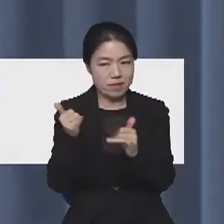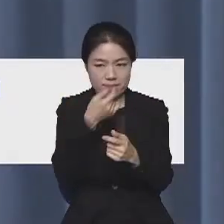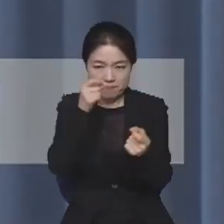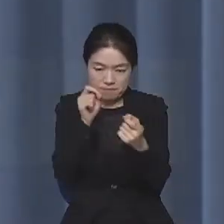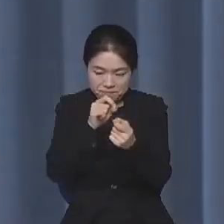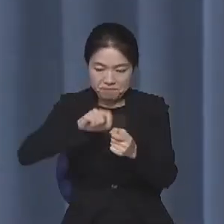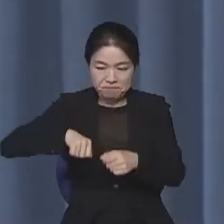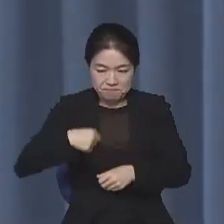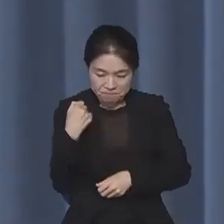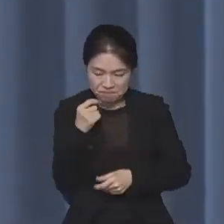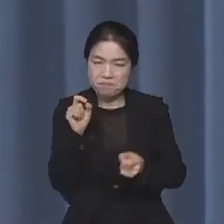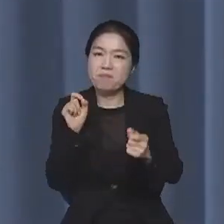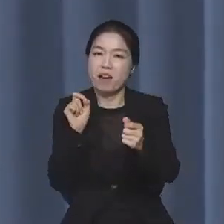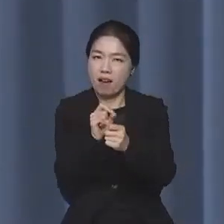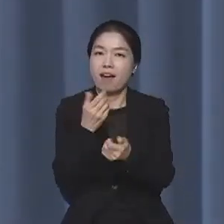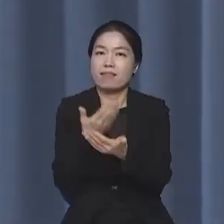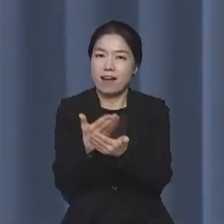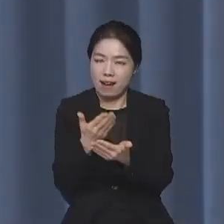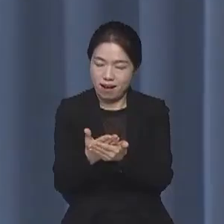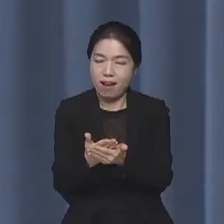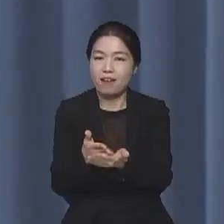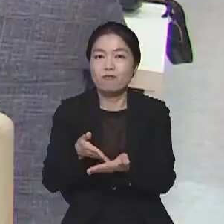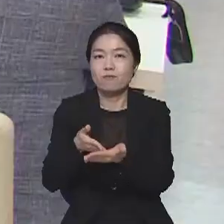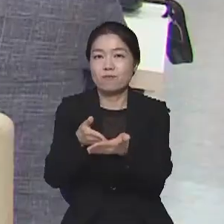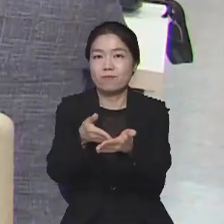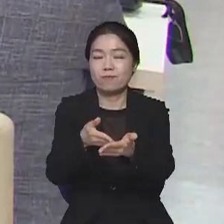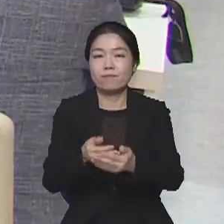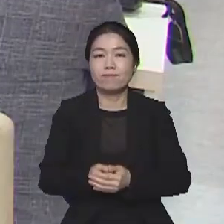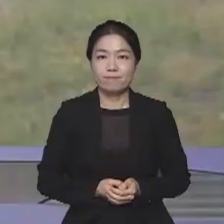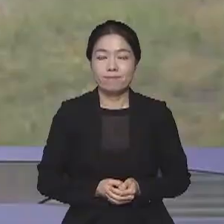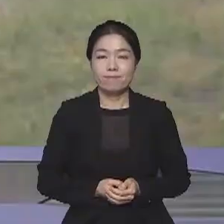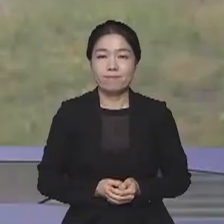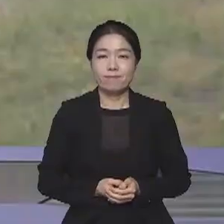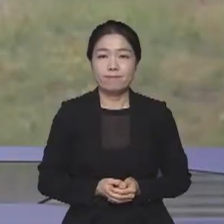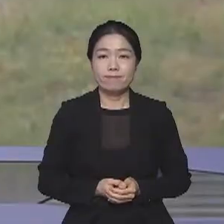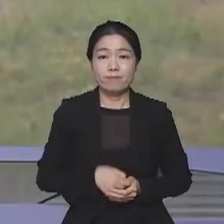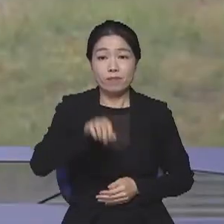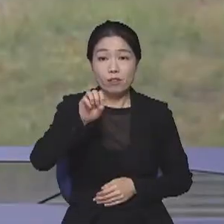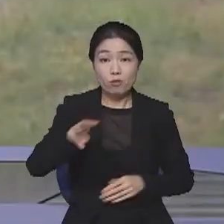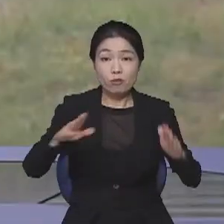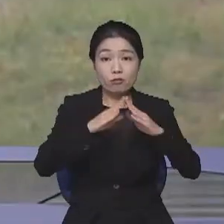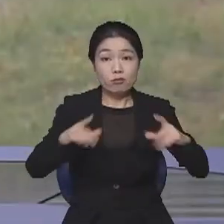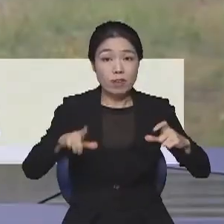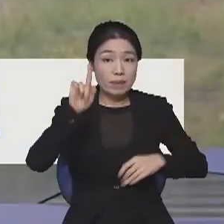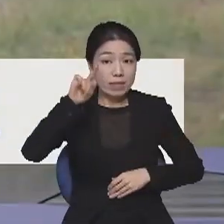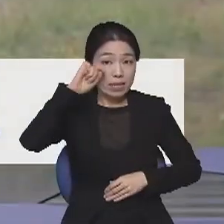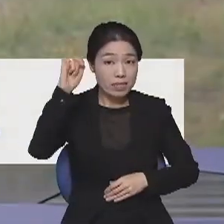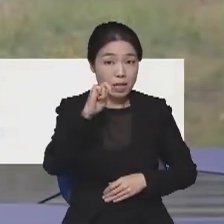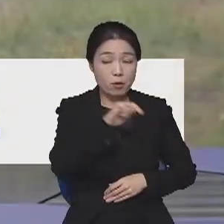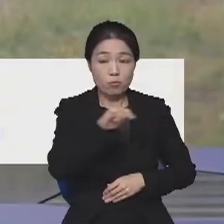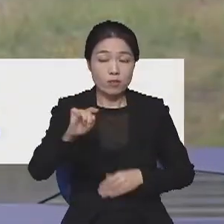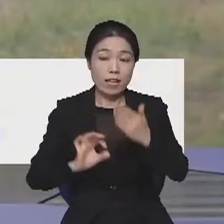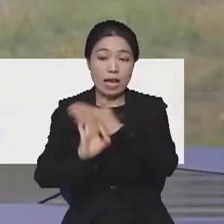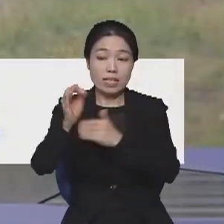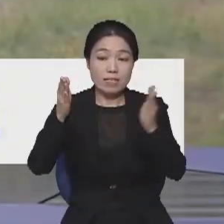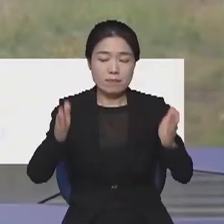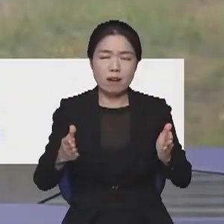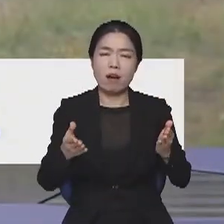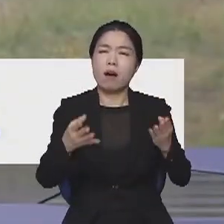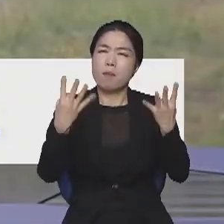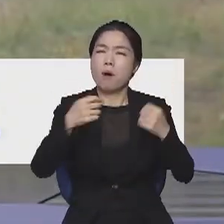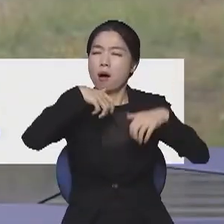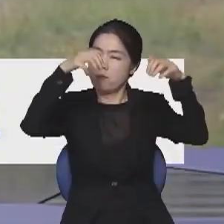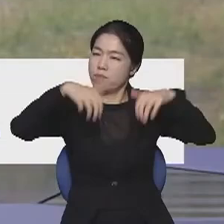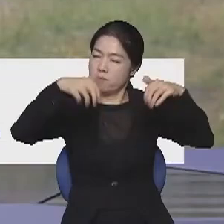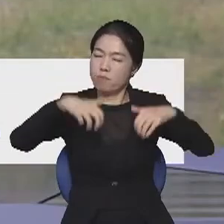곁에 겸손하게 다가갈 것을 강 시장에게 주문했습니다. 광주와 전남은 내일 새벽부터 아침까지 많은 비가